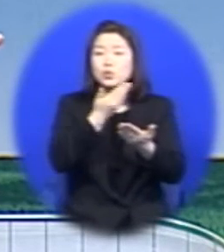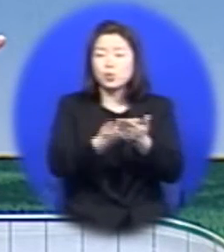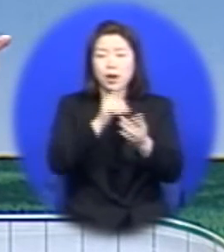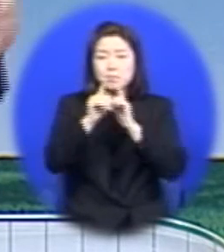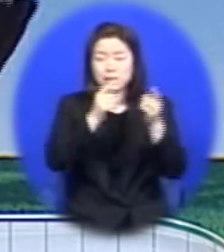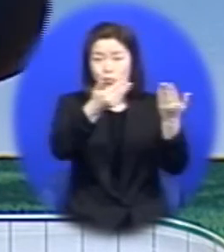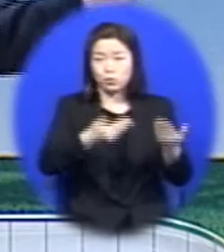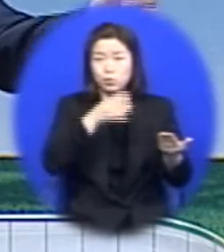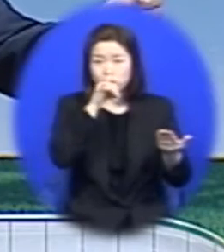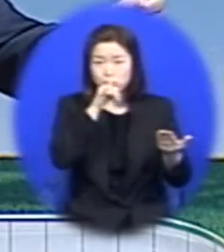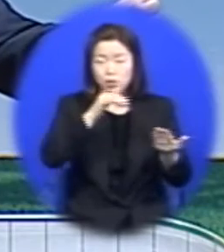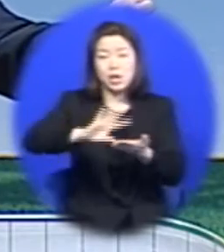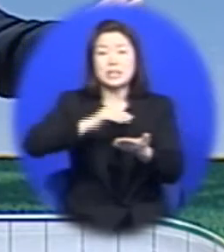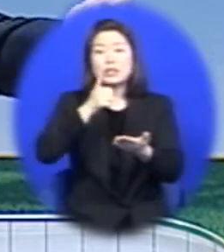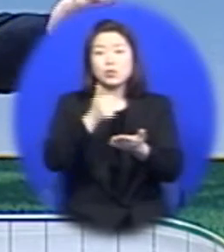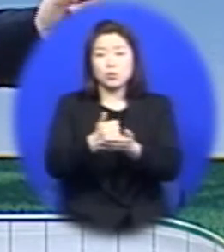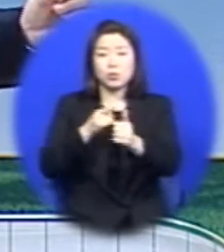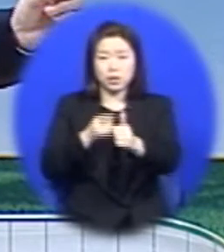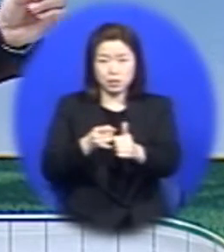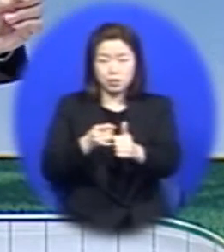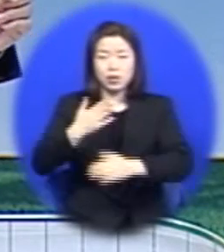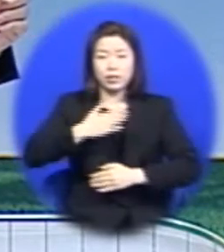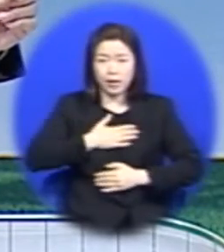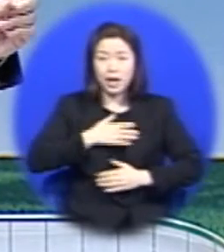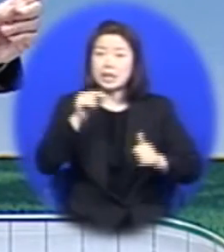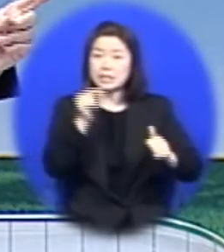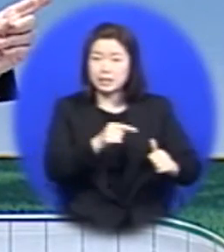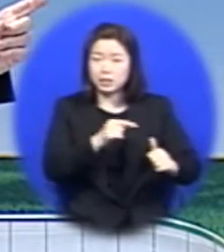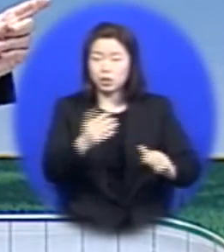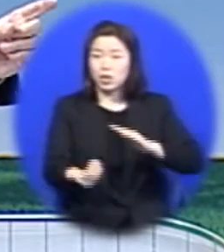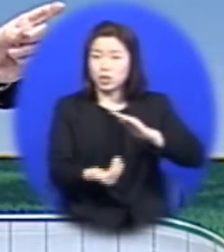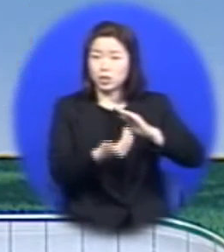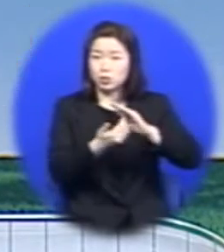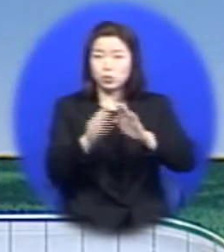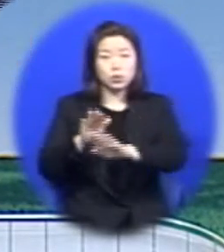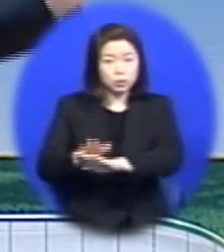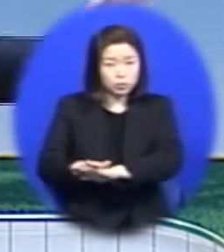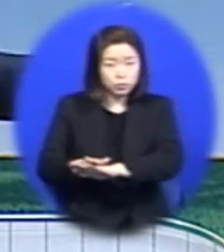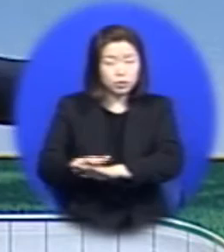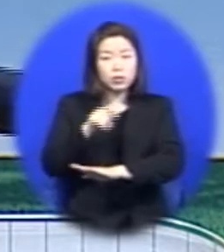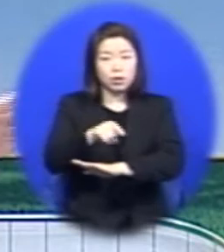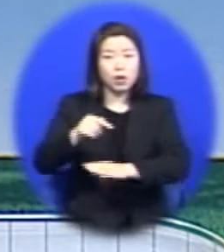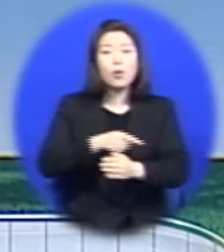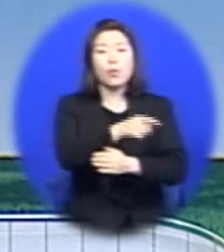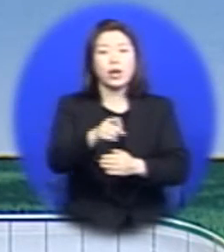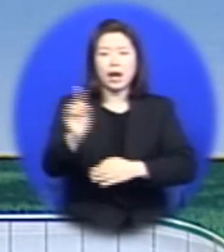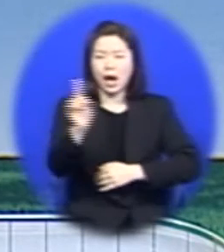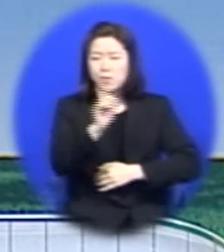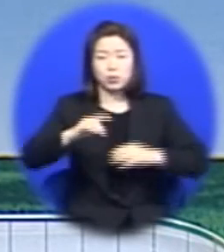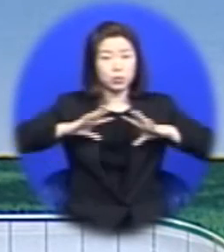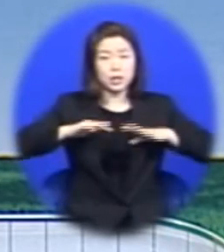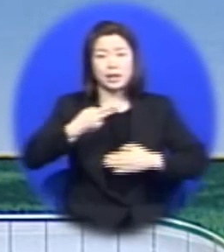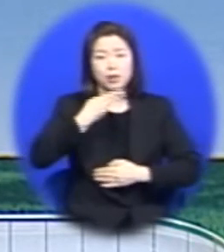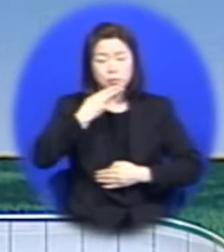있습니다. 그리스도께서 나를 시켜서 이루어 놓으신 것 외에는 내가 아무것도 내가 자랑하지